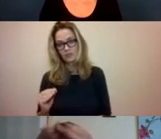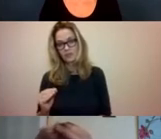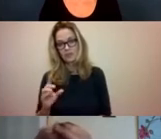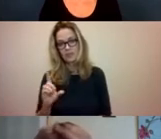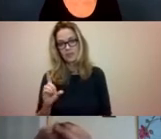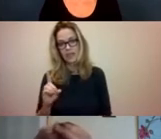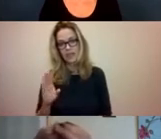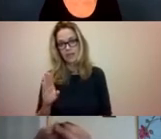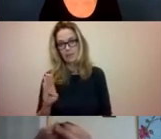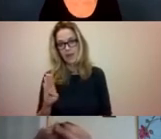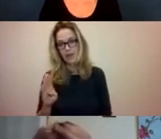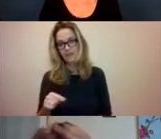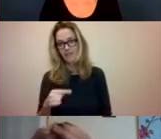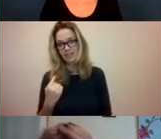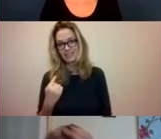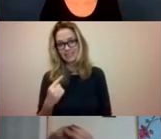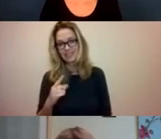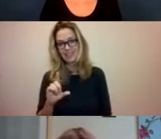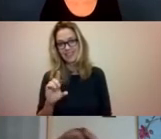is decibel. Hè?